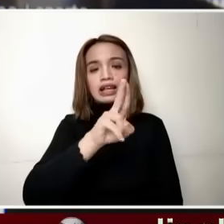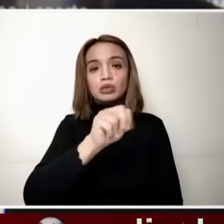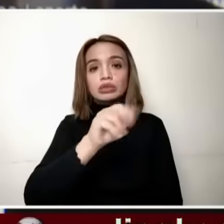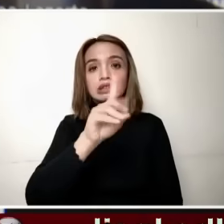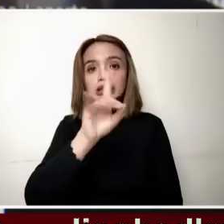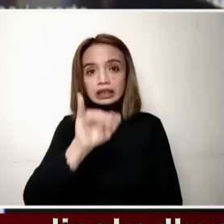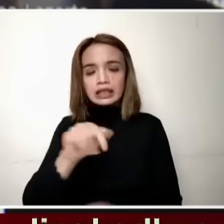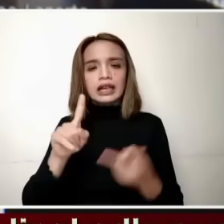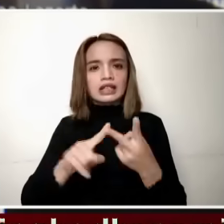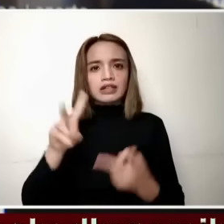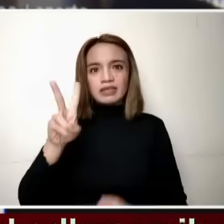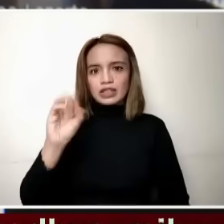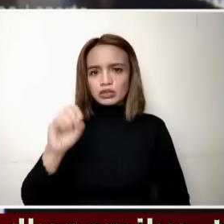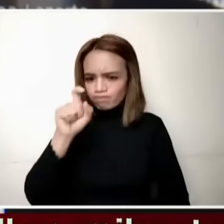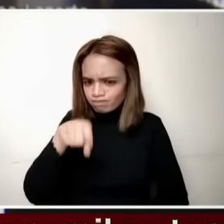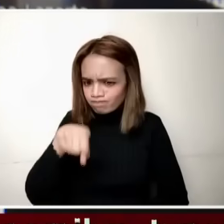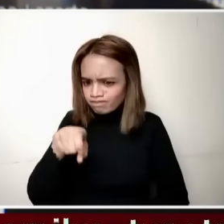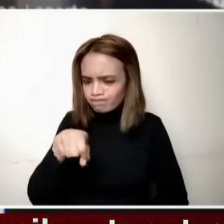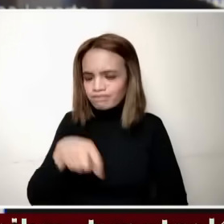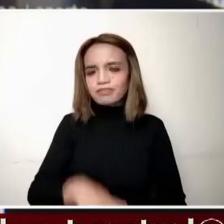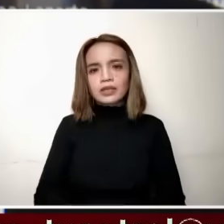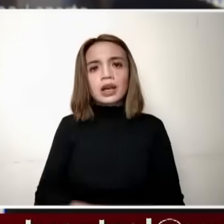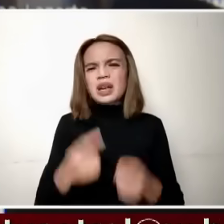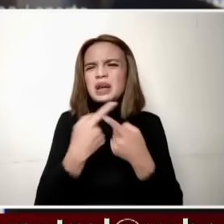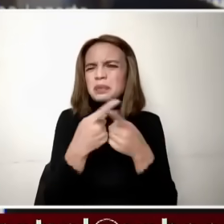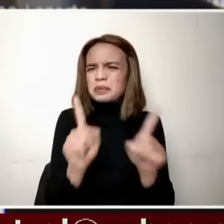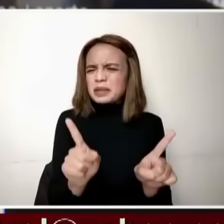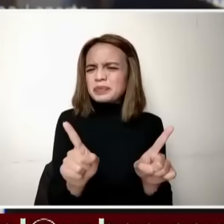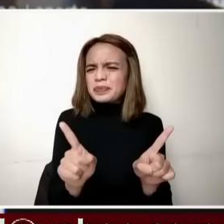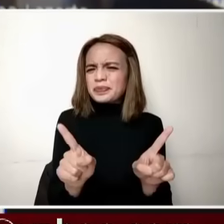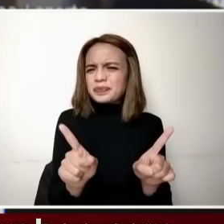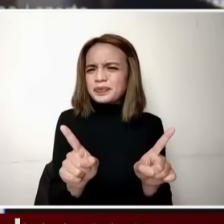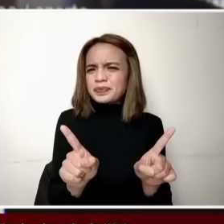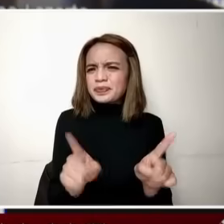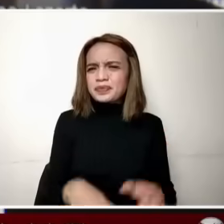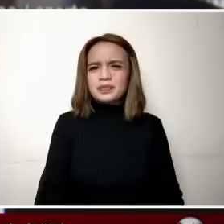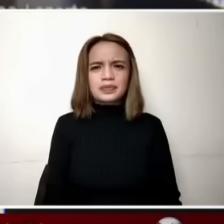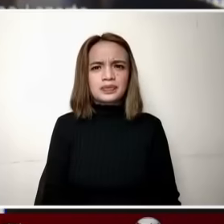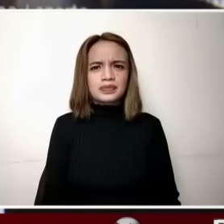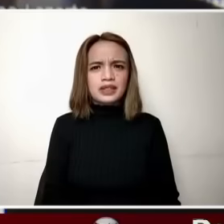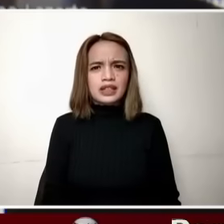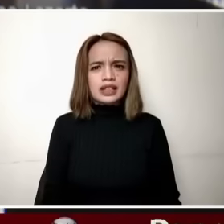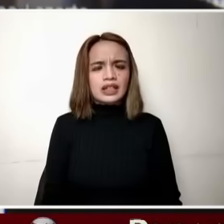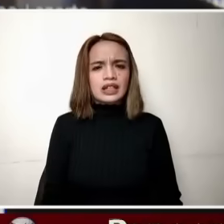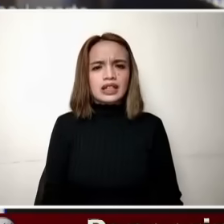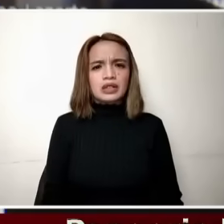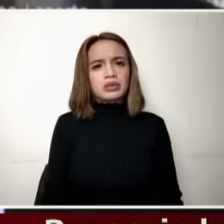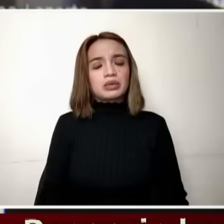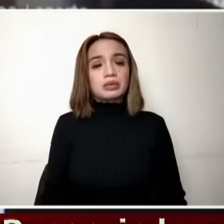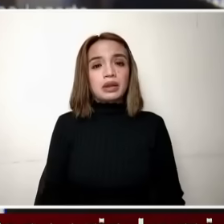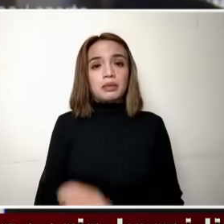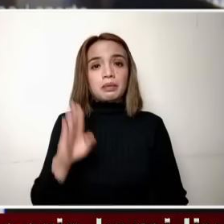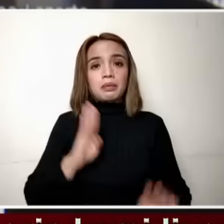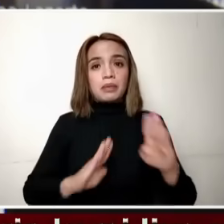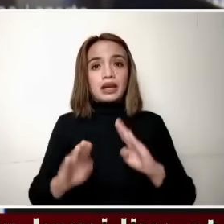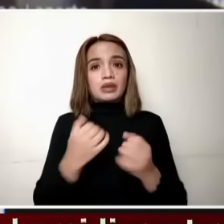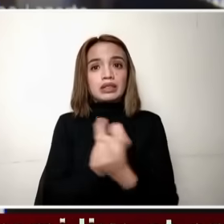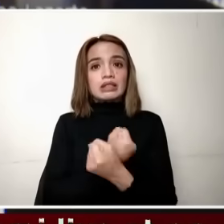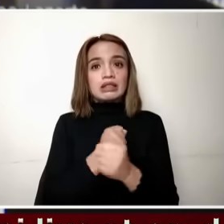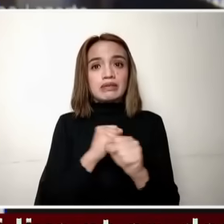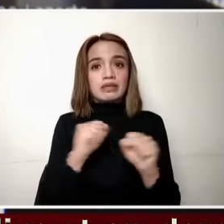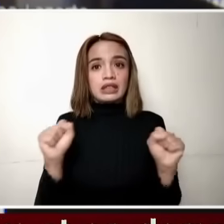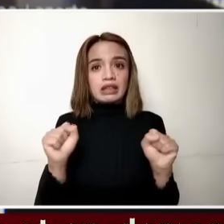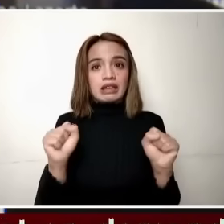kailangan aralin. Subalit, wala pa tayong biosafety level 3 facility na pwedeng lagyan